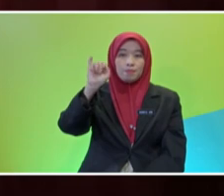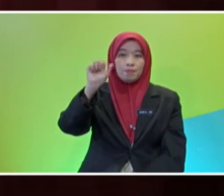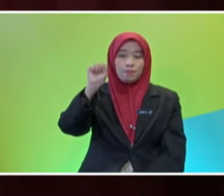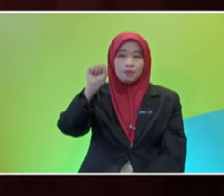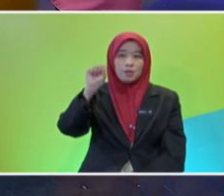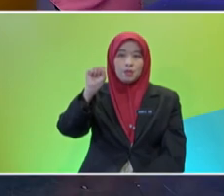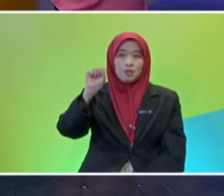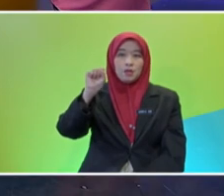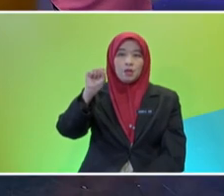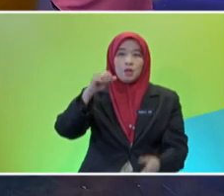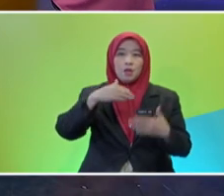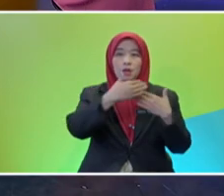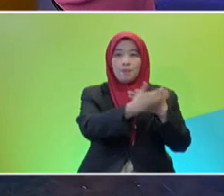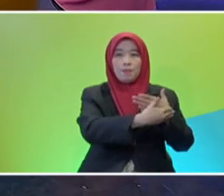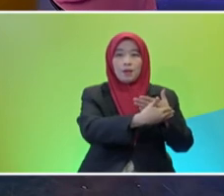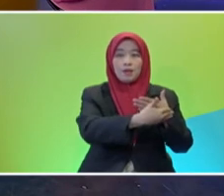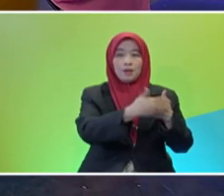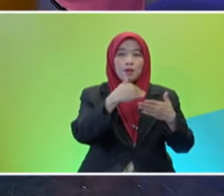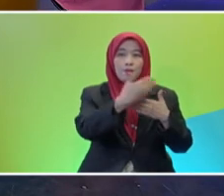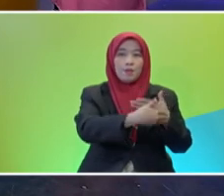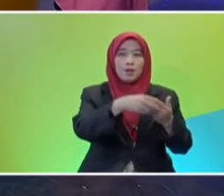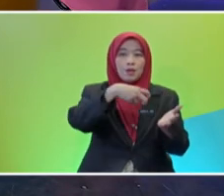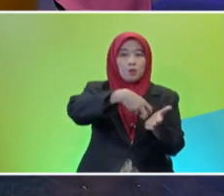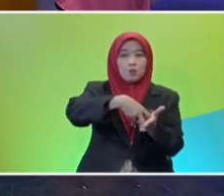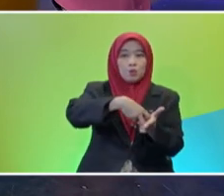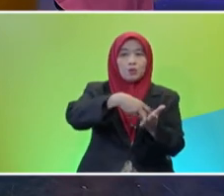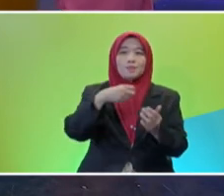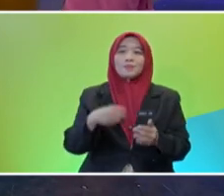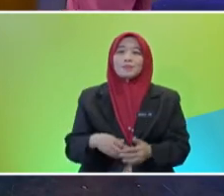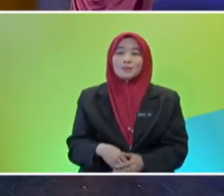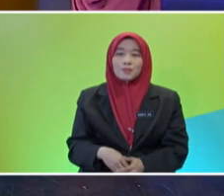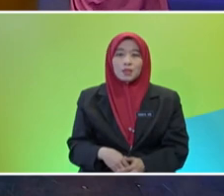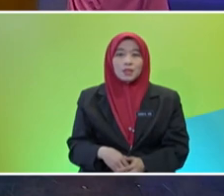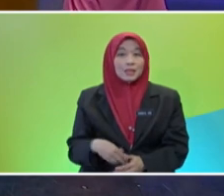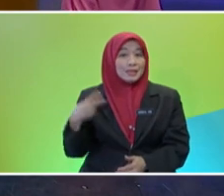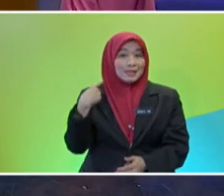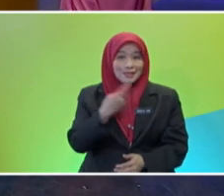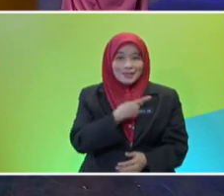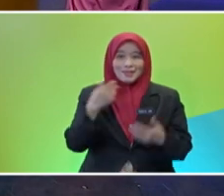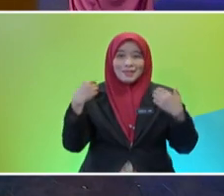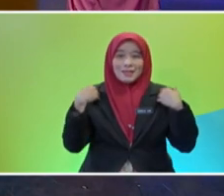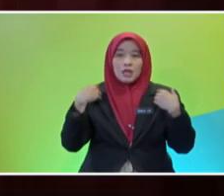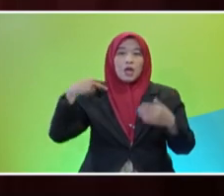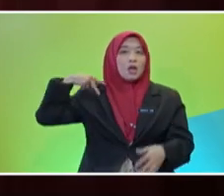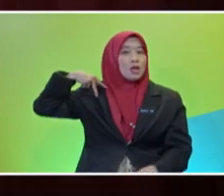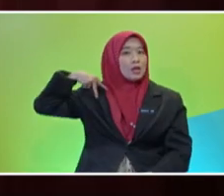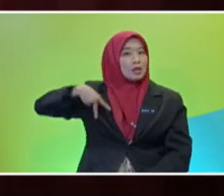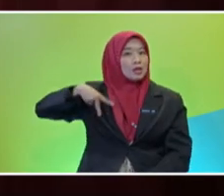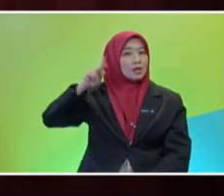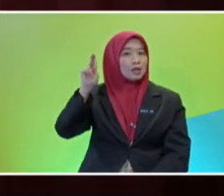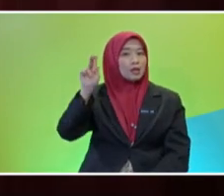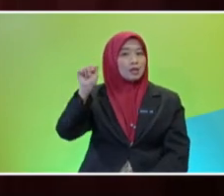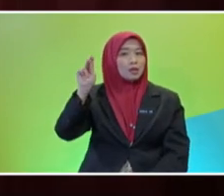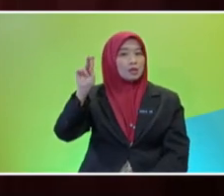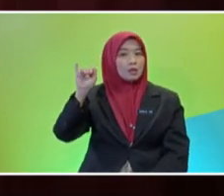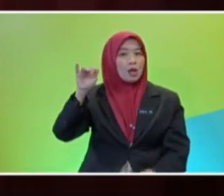Yang belakang. Kat sini betis. Betis yang belakang. Belakang. Okey, kita ada kaki. Kaki yang